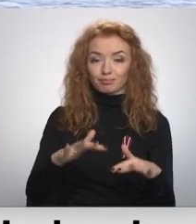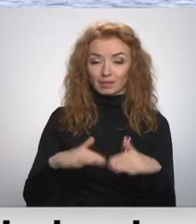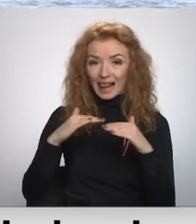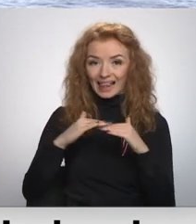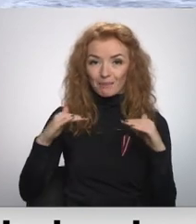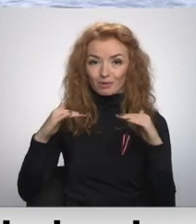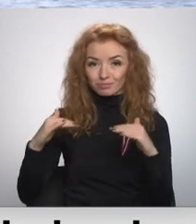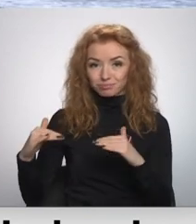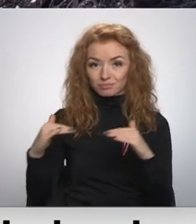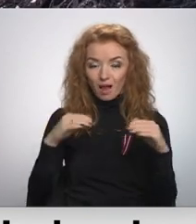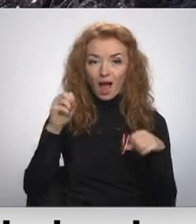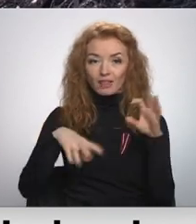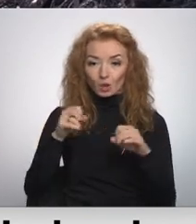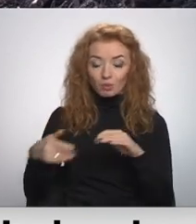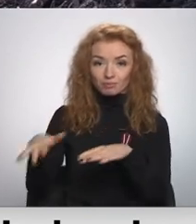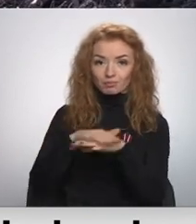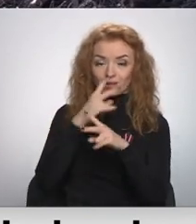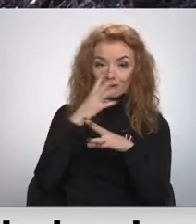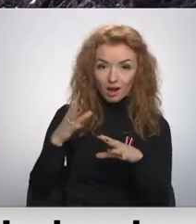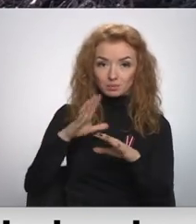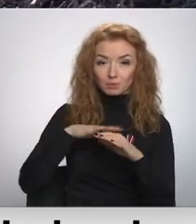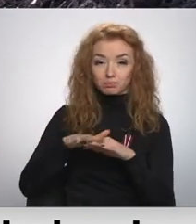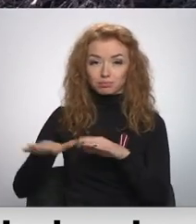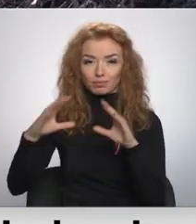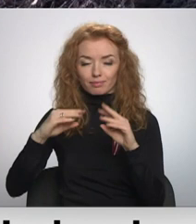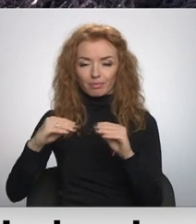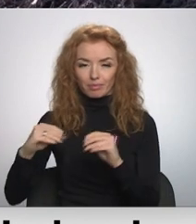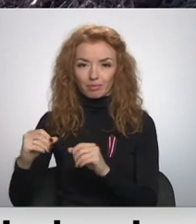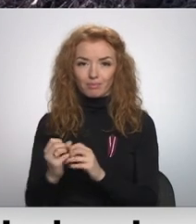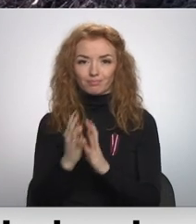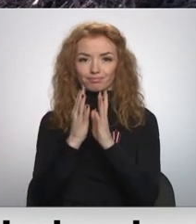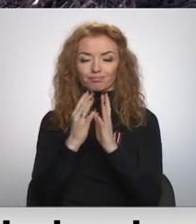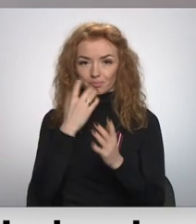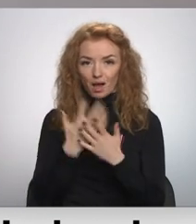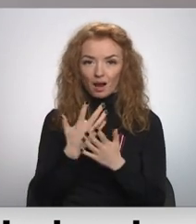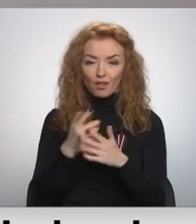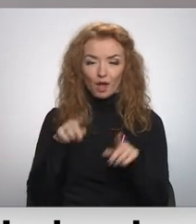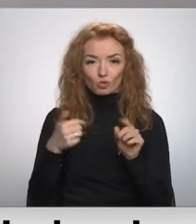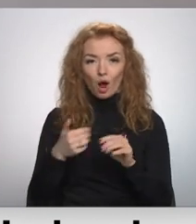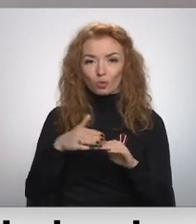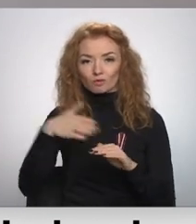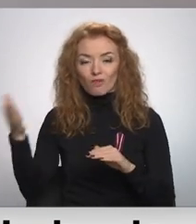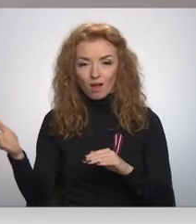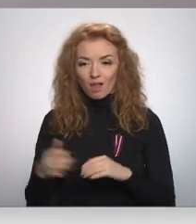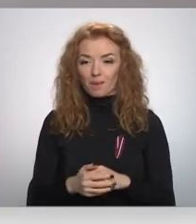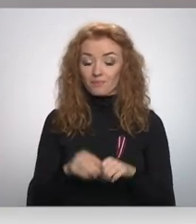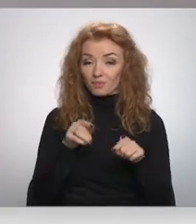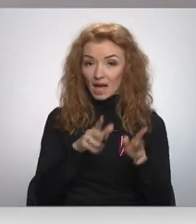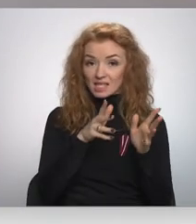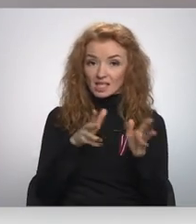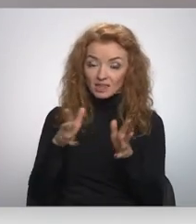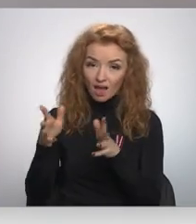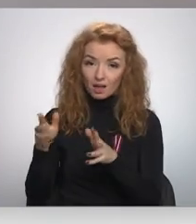līmeņus, atkritumi tiek aprakti, tāpēc tie atkal uz virskārtas nonāk vien pēc daudziem gadiem. Tās ietekmes, ko mēs redzam Kolkā un